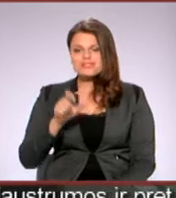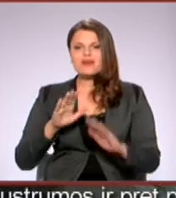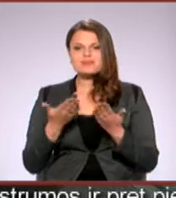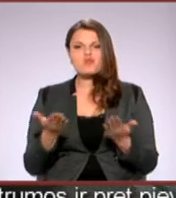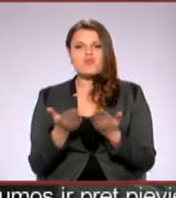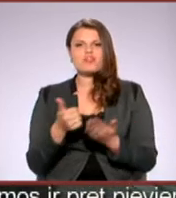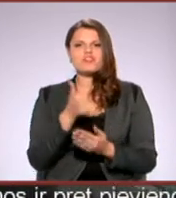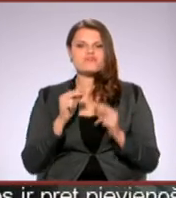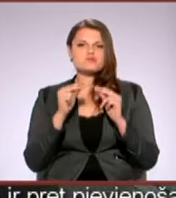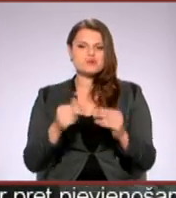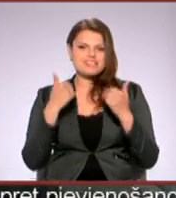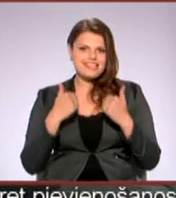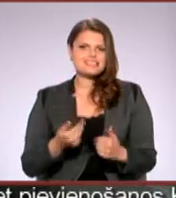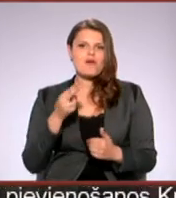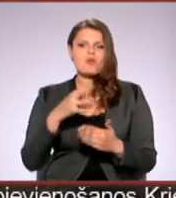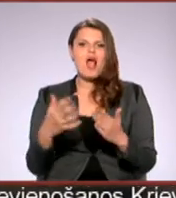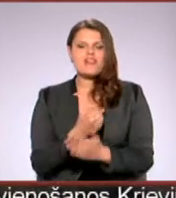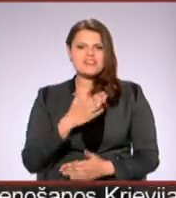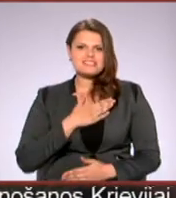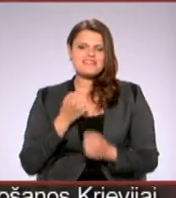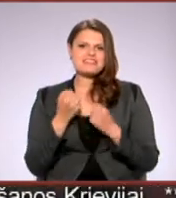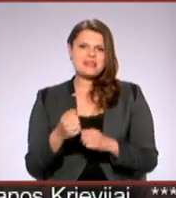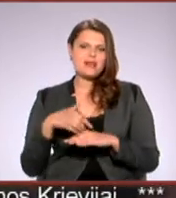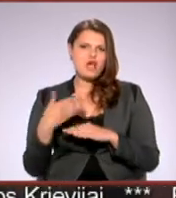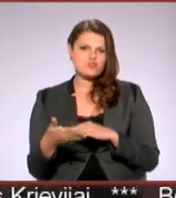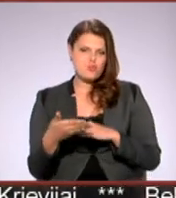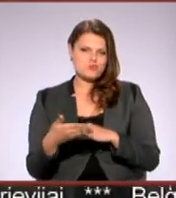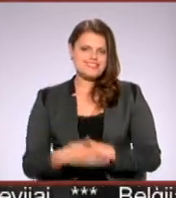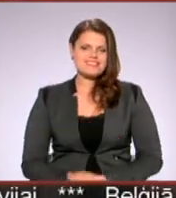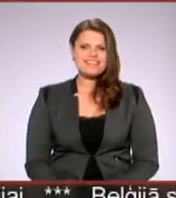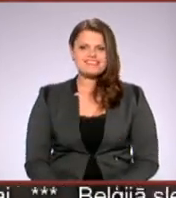noticēt sev un atrast savas stiprās puses. Laura Grantiņa, Artūrs Gruzdiņš, Vidzemes televīzija.